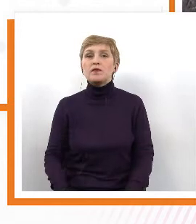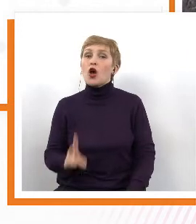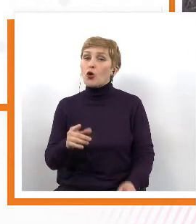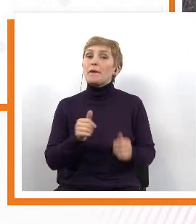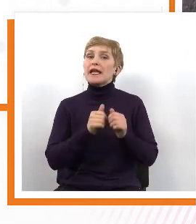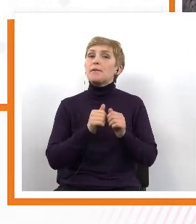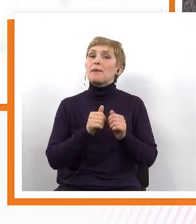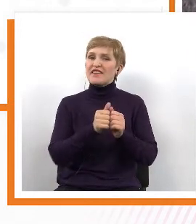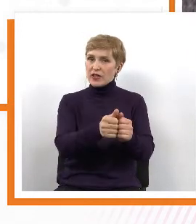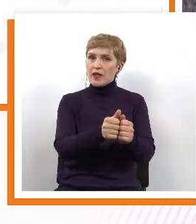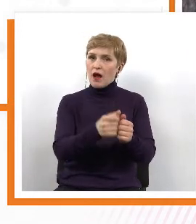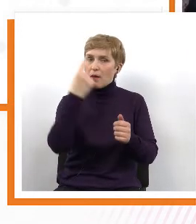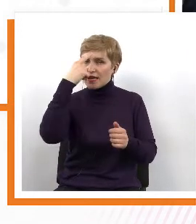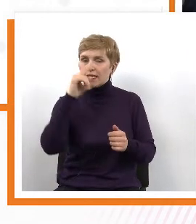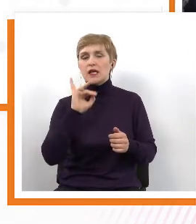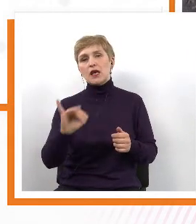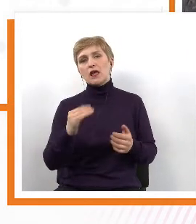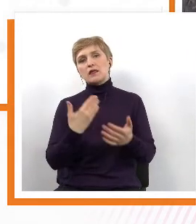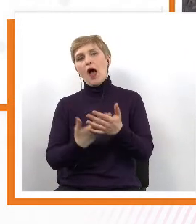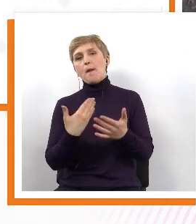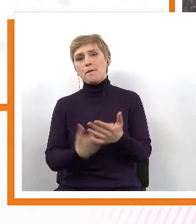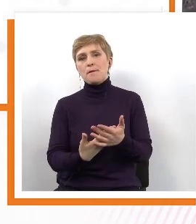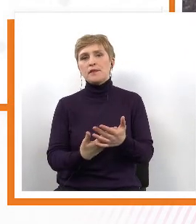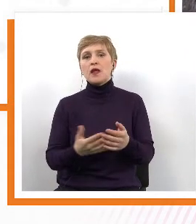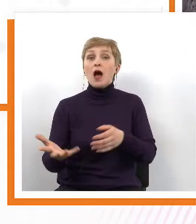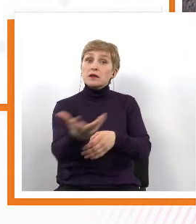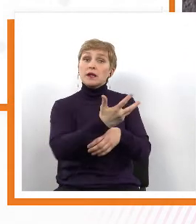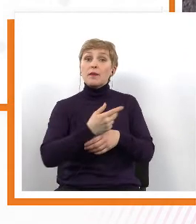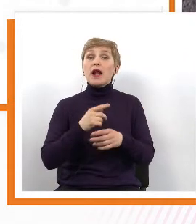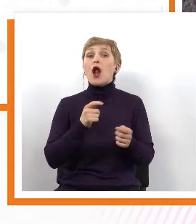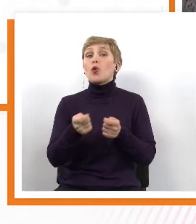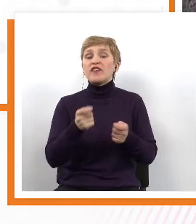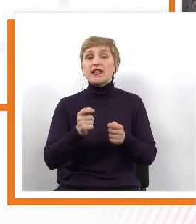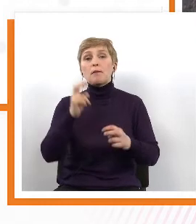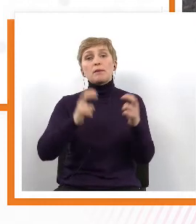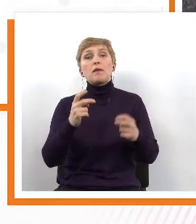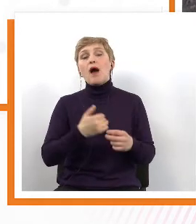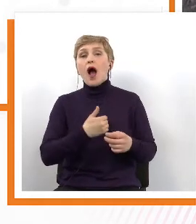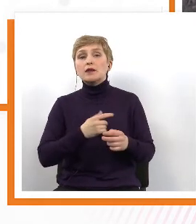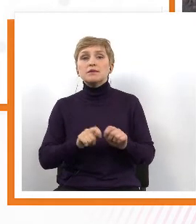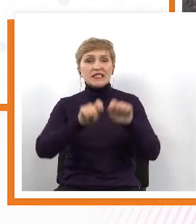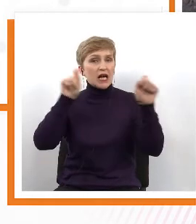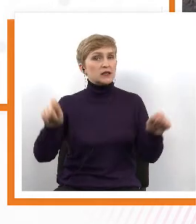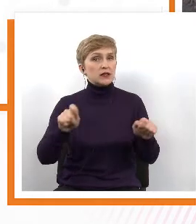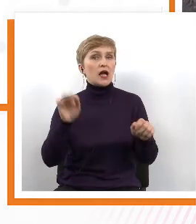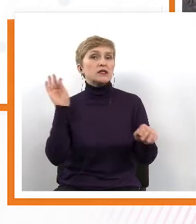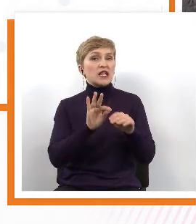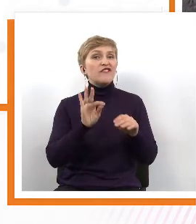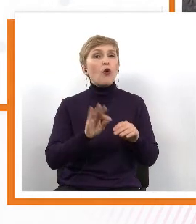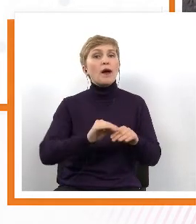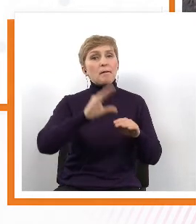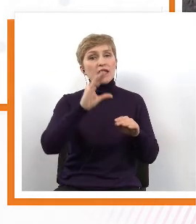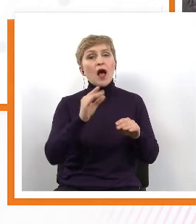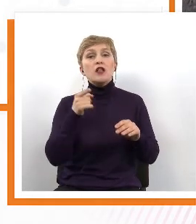проводниками идей и, например, собрать руководителей предприятий и сказать, ребят, мы хотим создать там целевой капитал там,